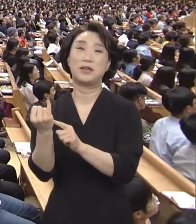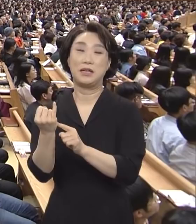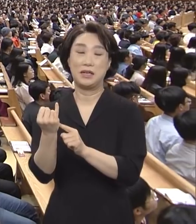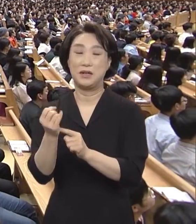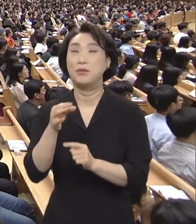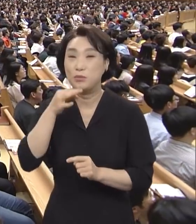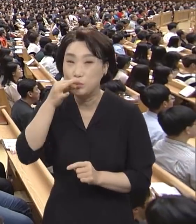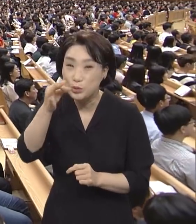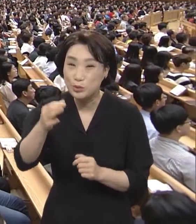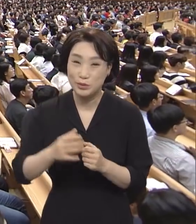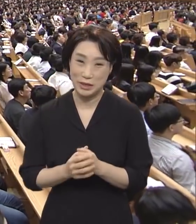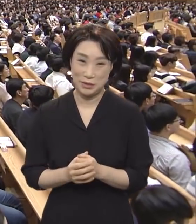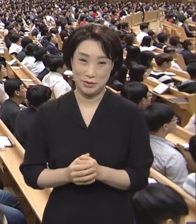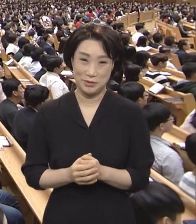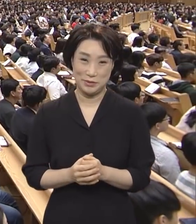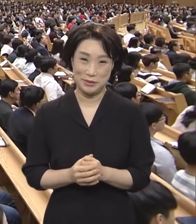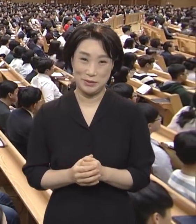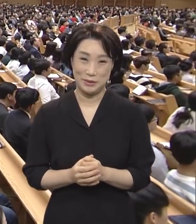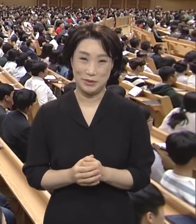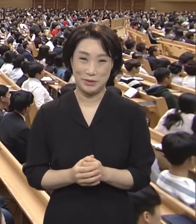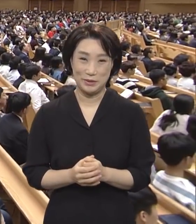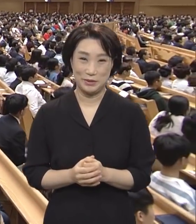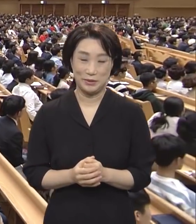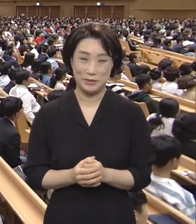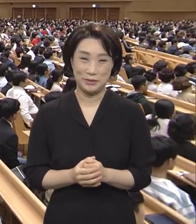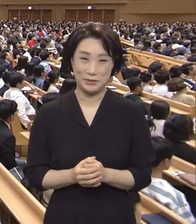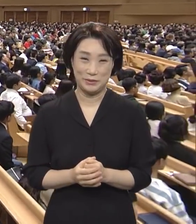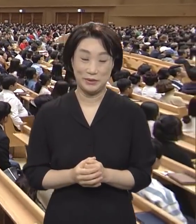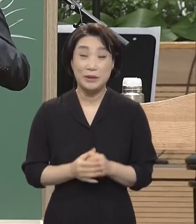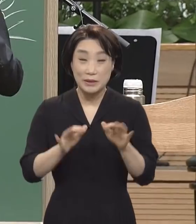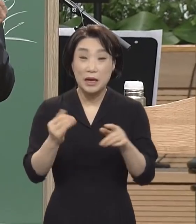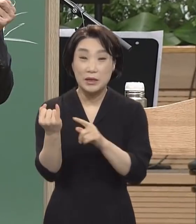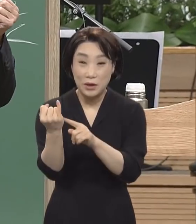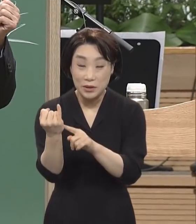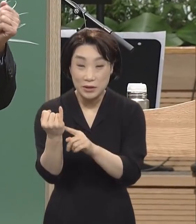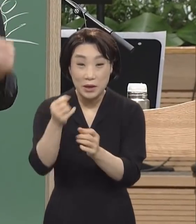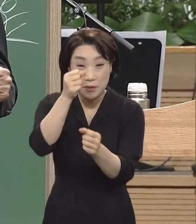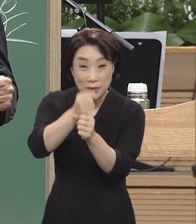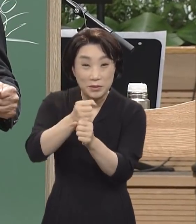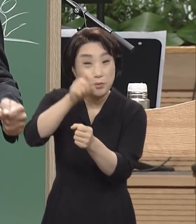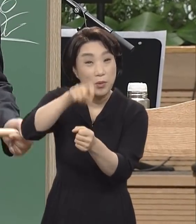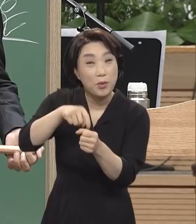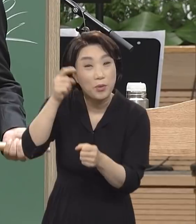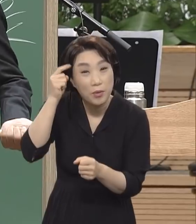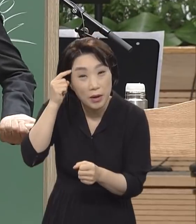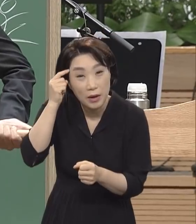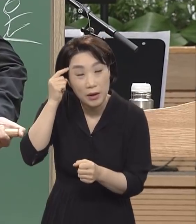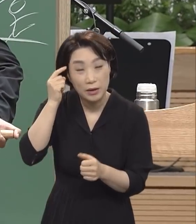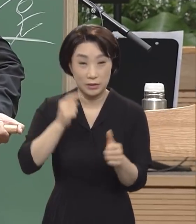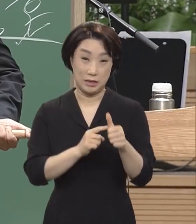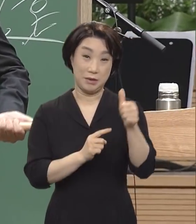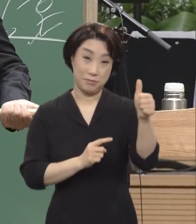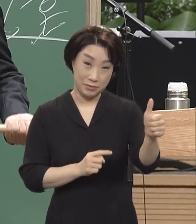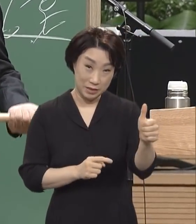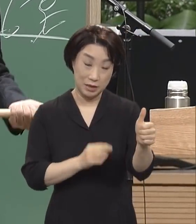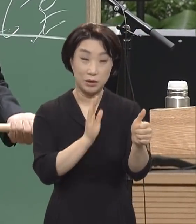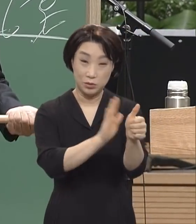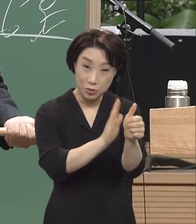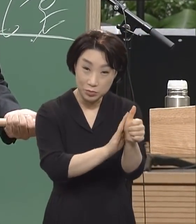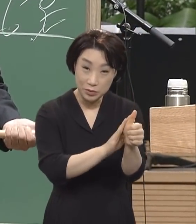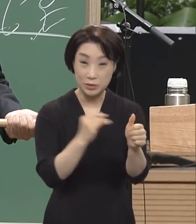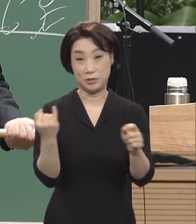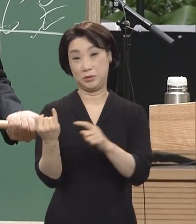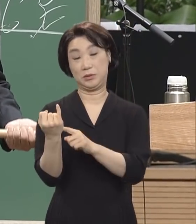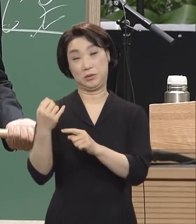칭하리라 하니라. 여자라 칭하니라 하니라. 그래서 여자를 만든 목적은 남자를 돕는